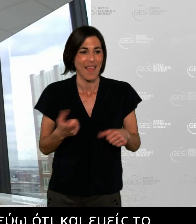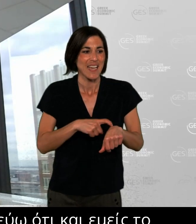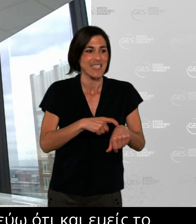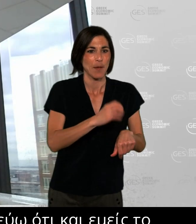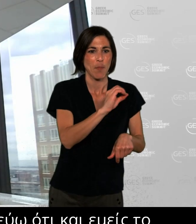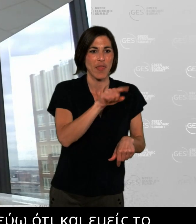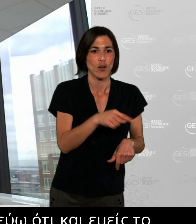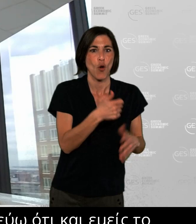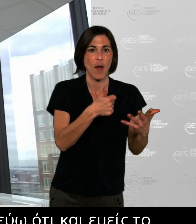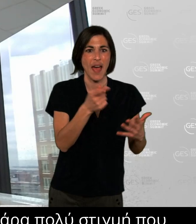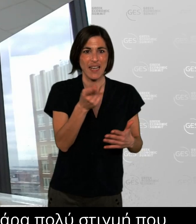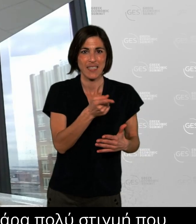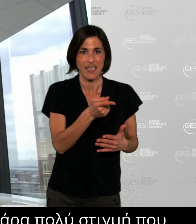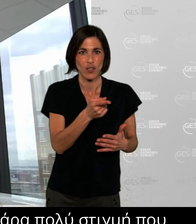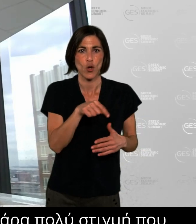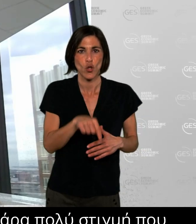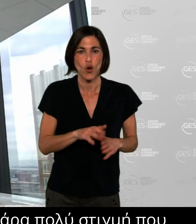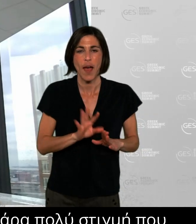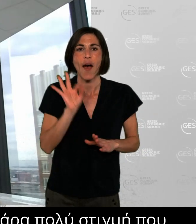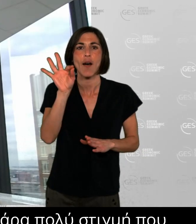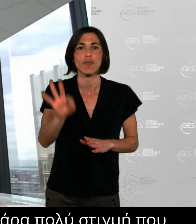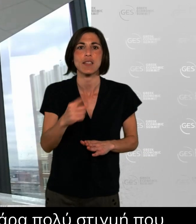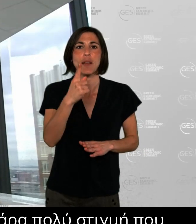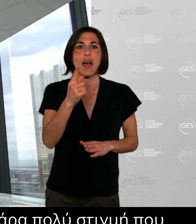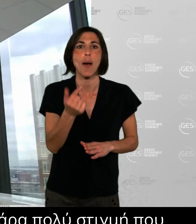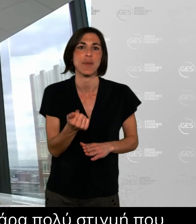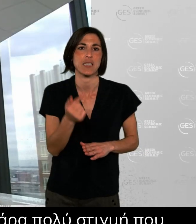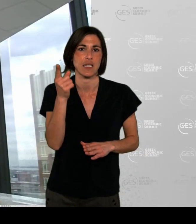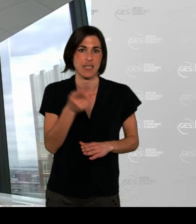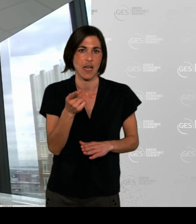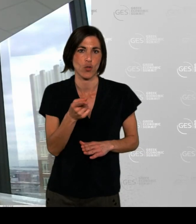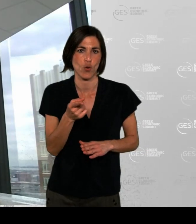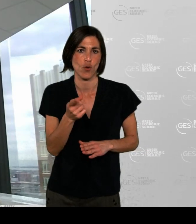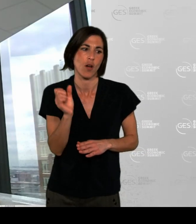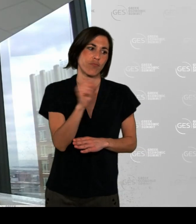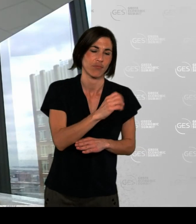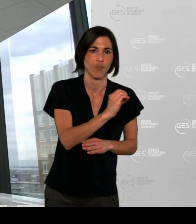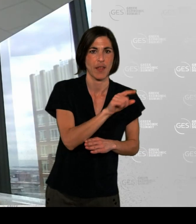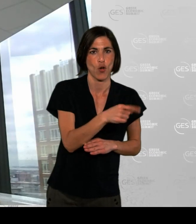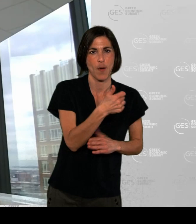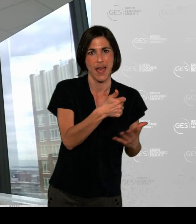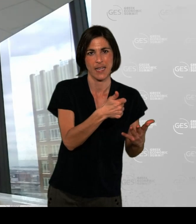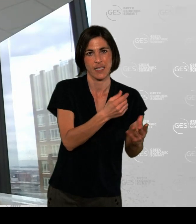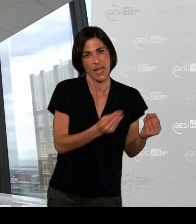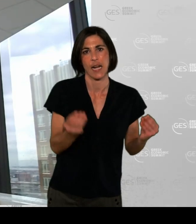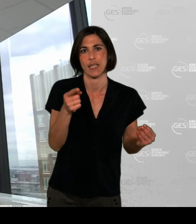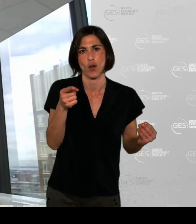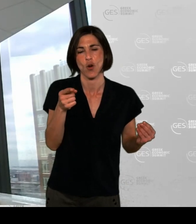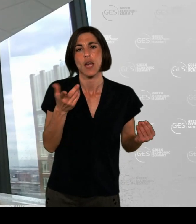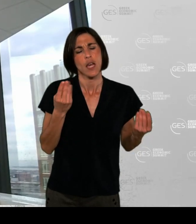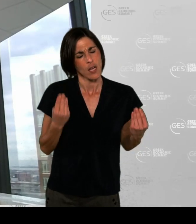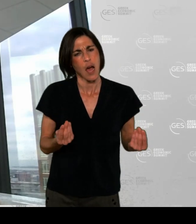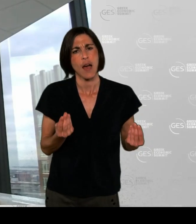τώρα είμαστε στο 1,5, είναι καλύτερα από το 1, από το 0,6, οπότε πιστεύω ότι είμαστε στο σωστό δρόμο. Μπορεί να είμαστε, δεν είμαστε στο